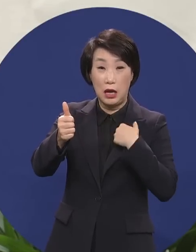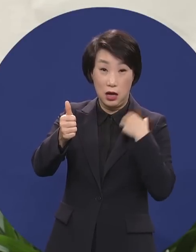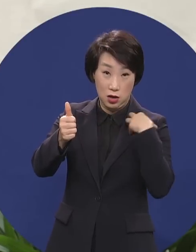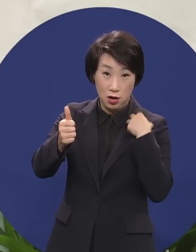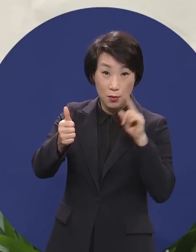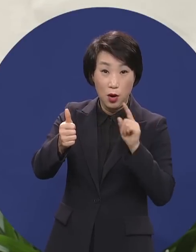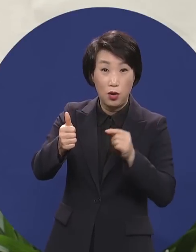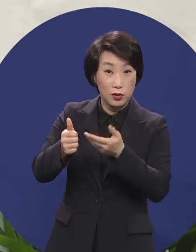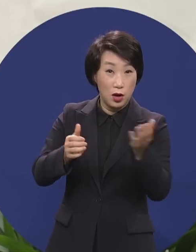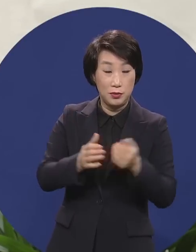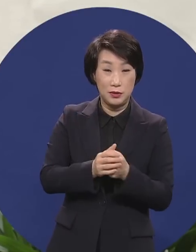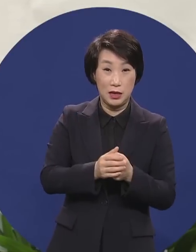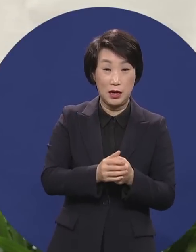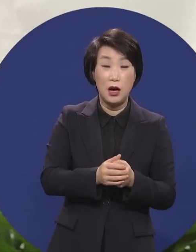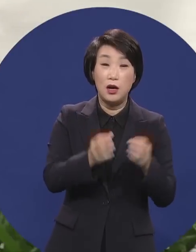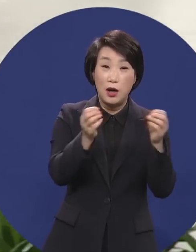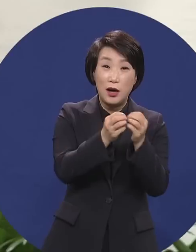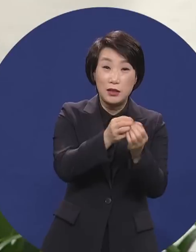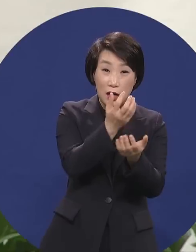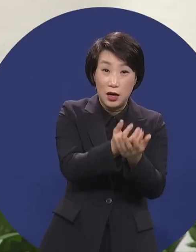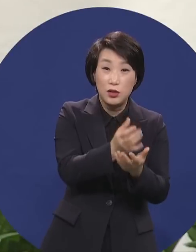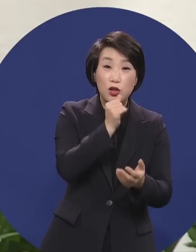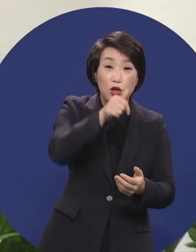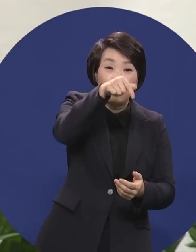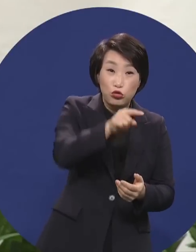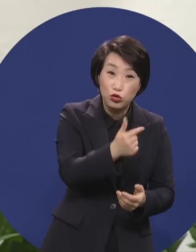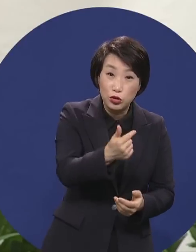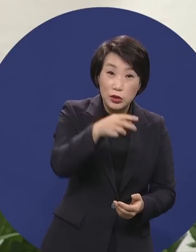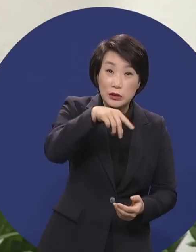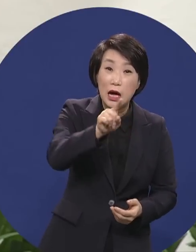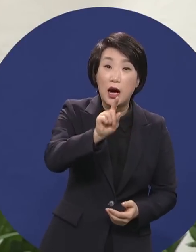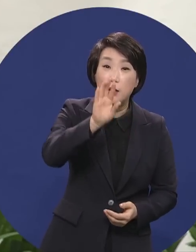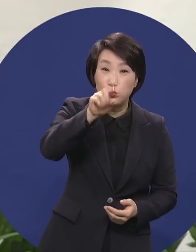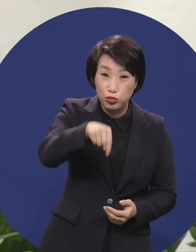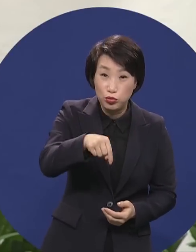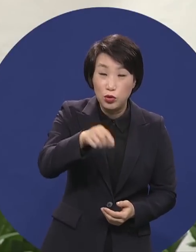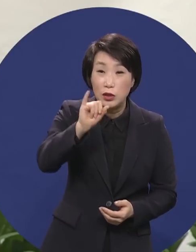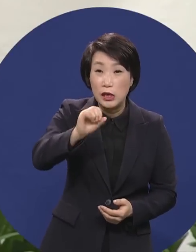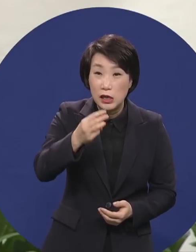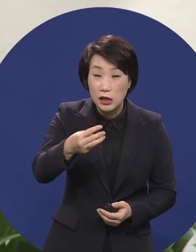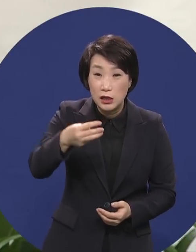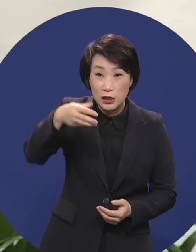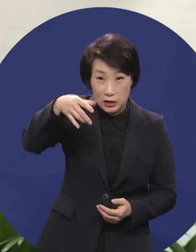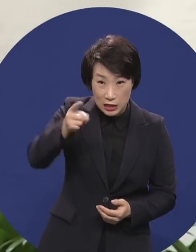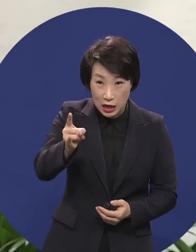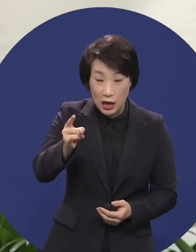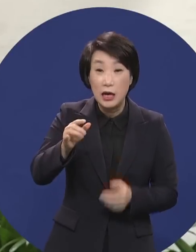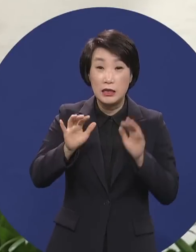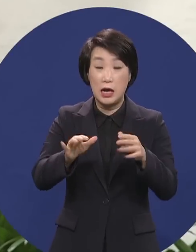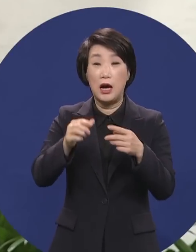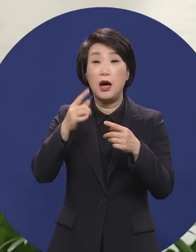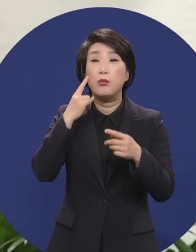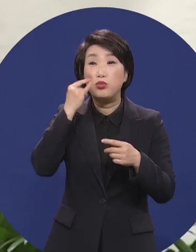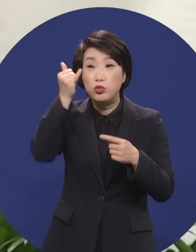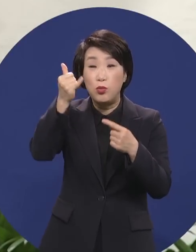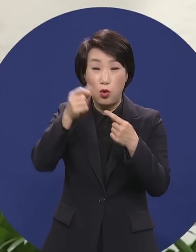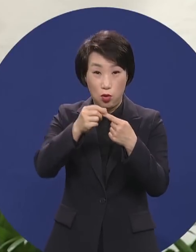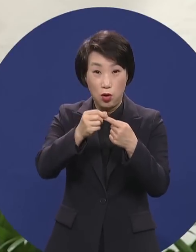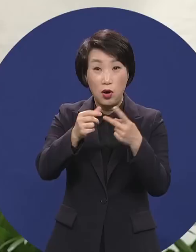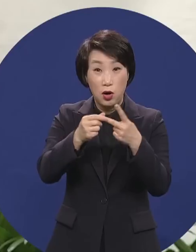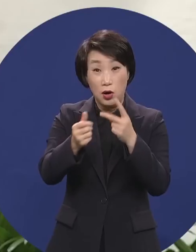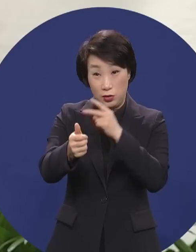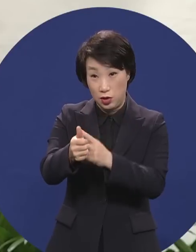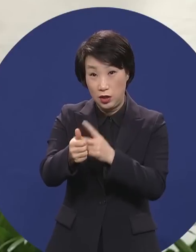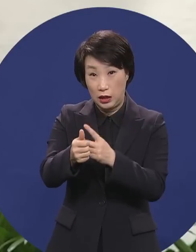해야 돼? 군사부 일체라고 그래서 부모와 선생님과 임금은 똑같이